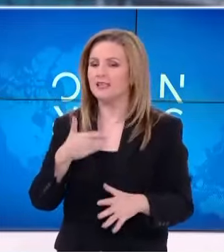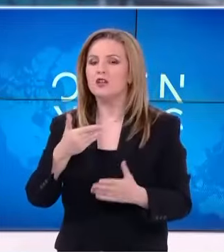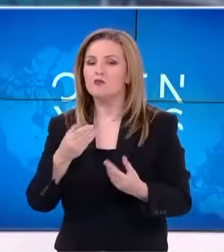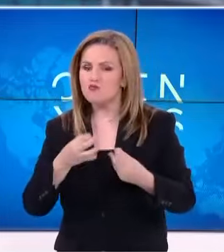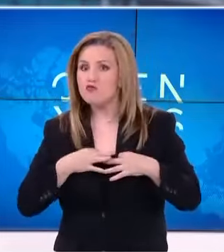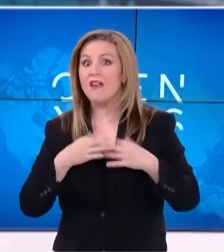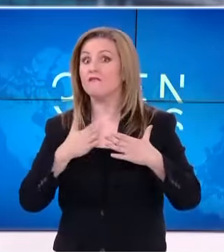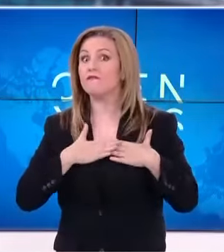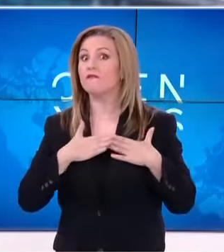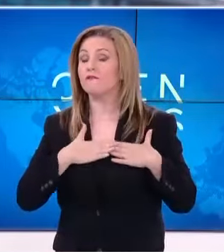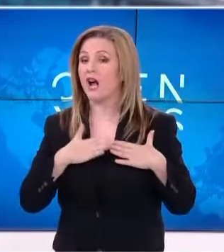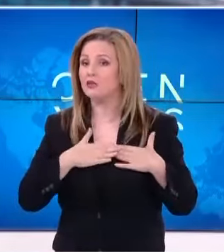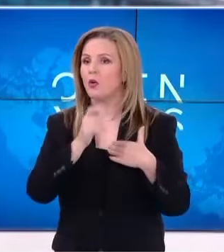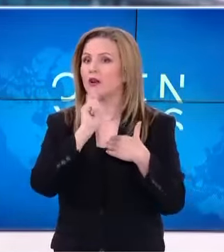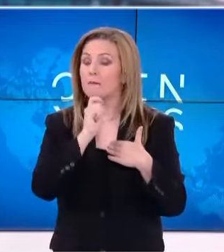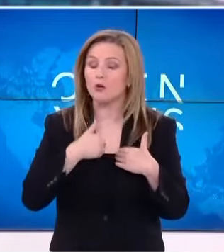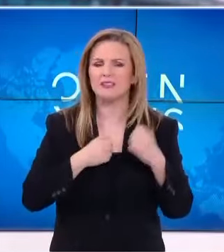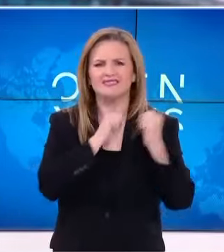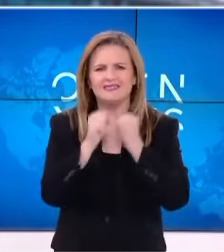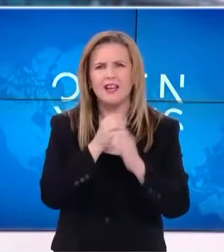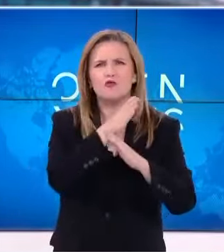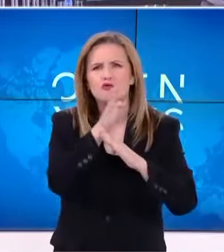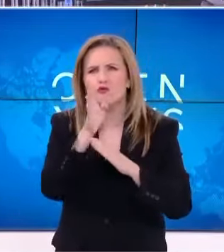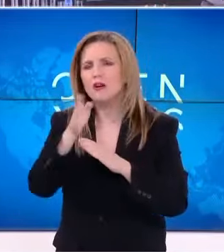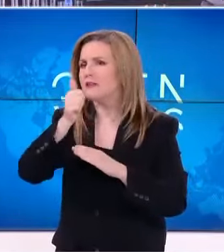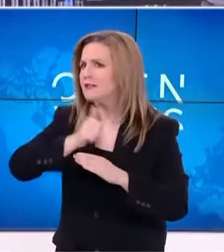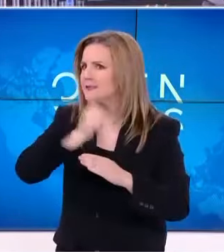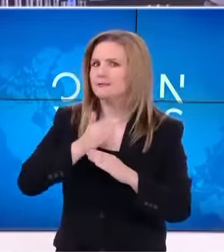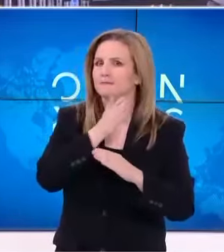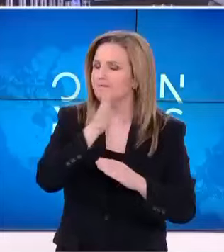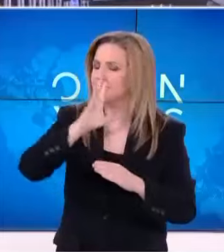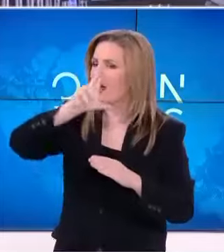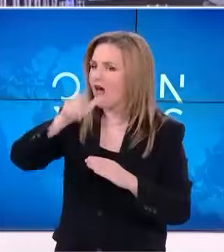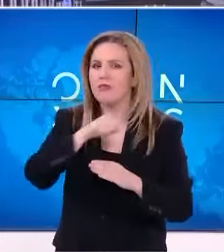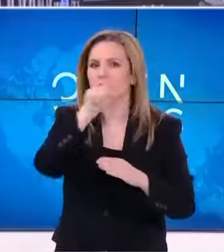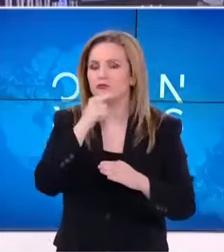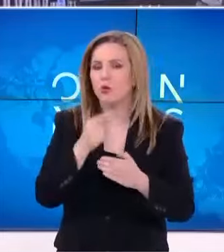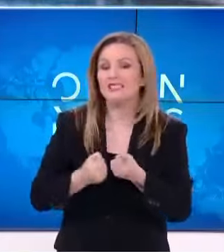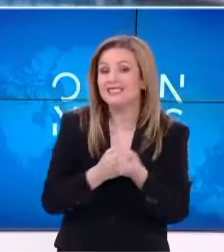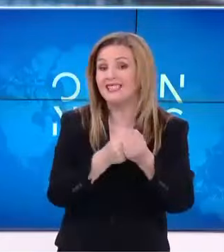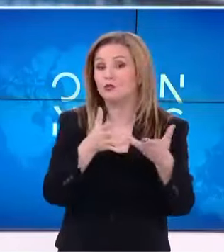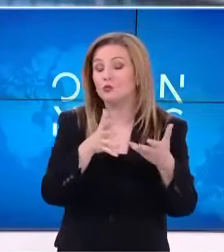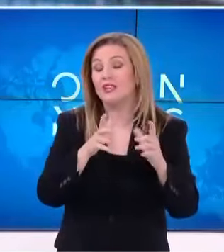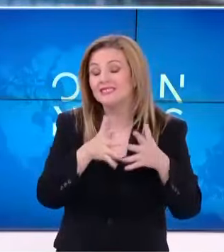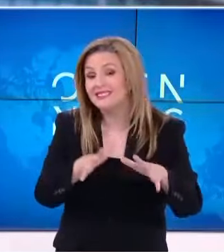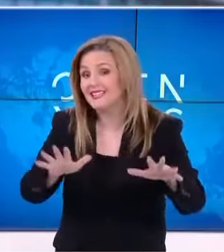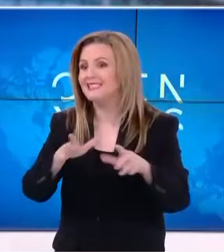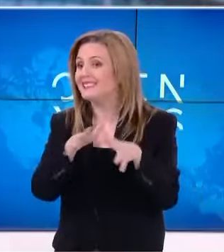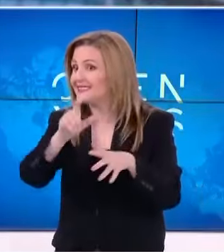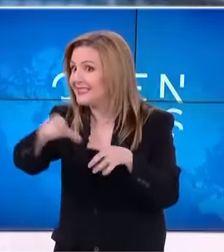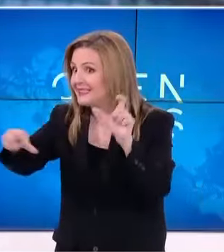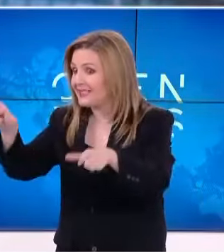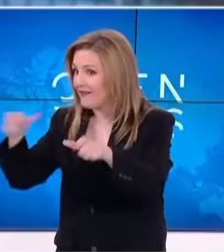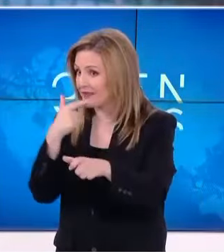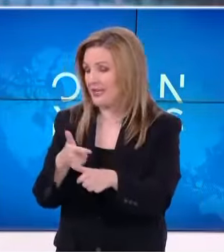ευχαριστήσει για αυτό και στους ρεπόρτερ μας που τρέχουν και λιώνουν τα παπούτσια τους και είναι καθημερινά δίπλα στους συγγενείς αλλά και οι ίδιοι οι συγγενείς για να μην